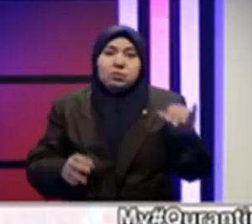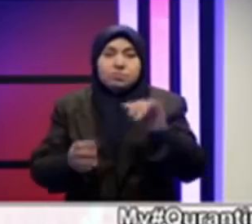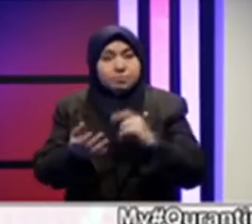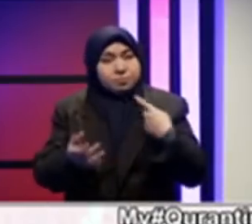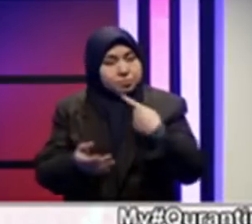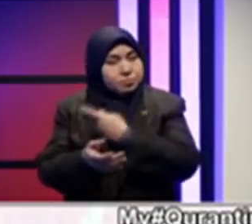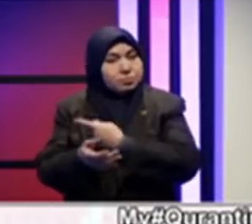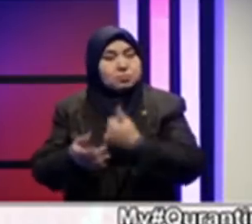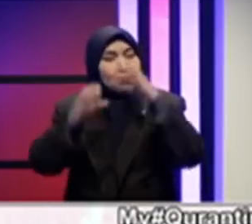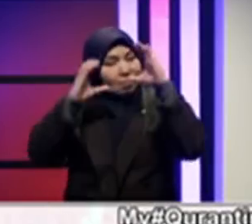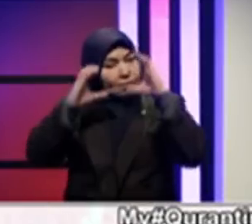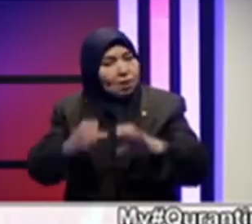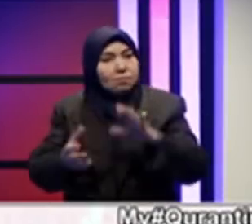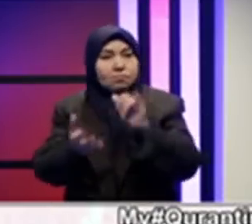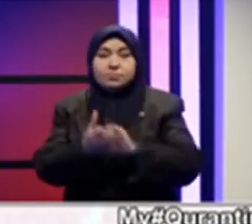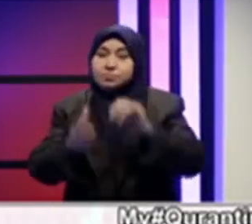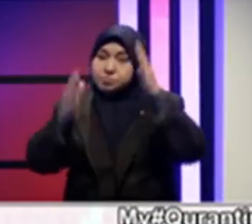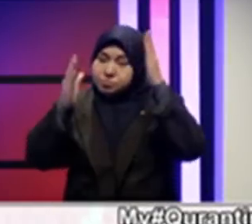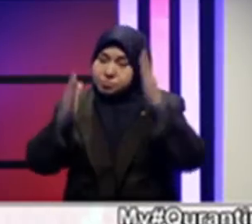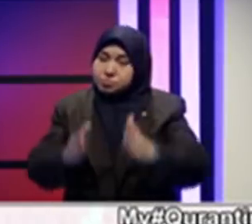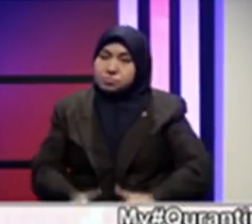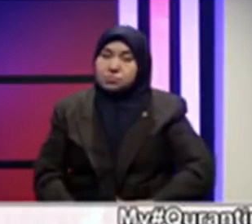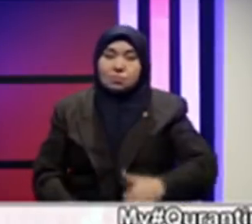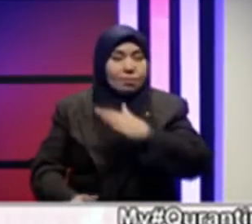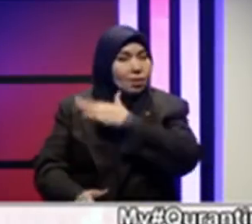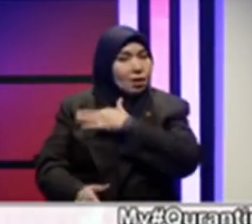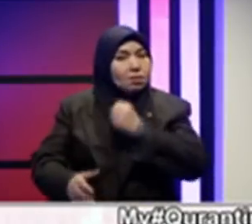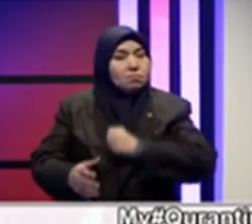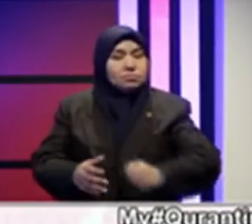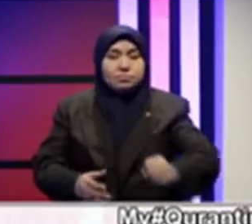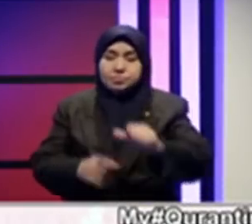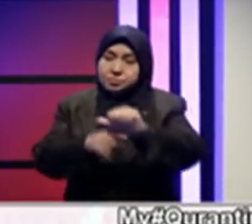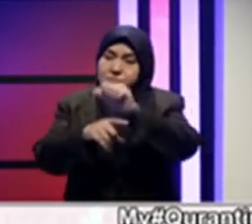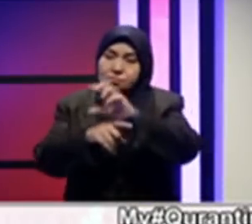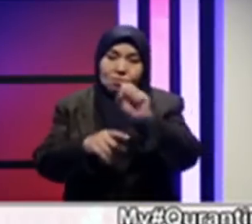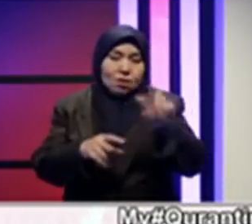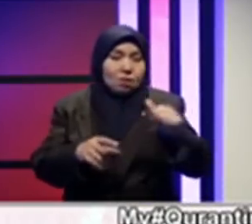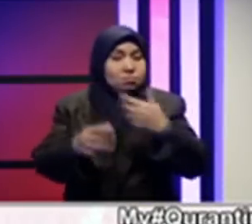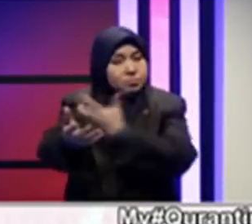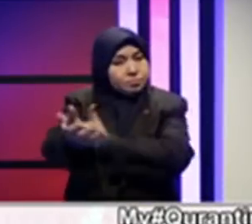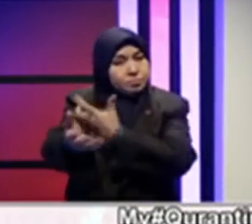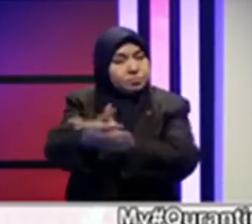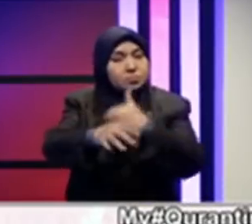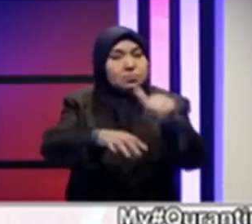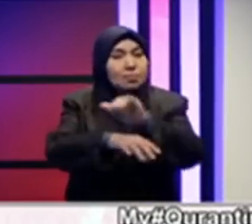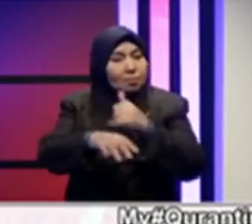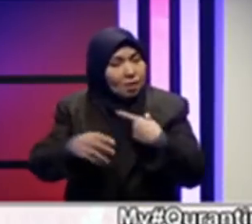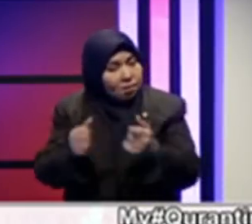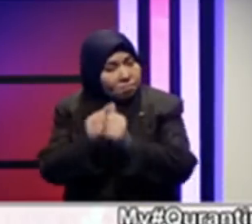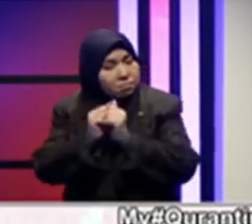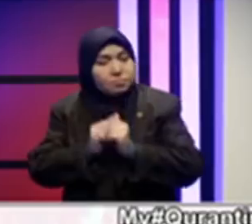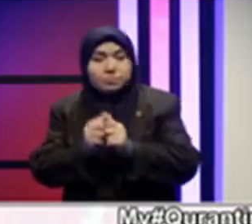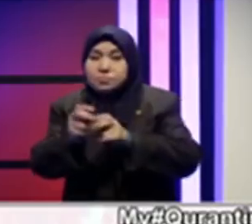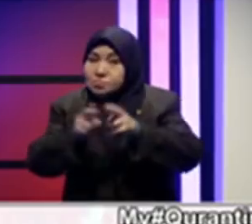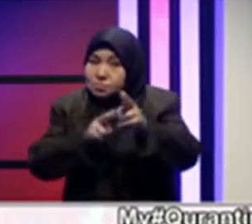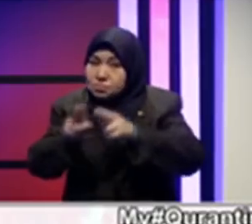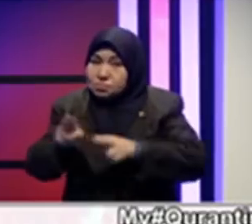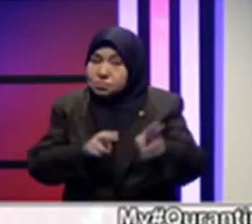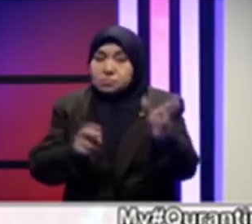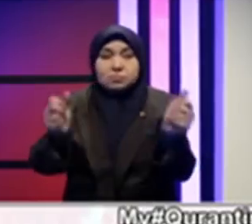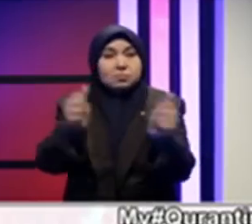yakin bahawa orang yang beriman dan beramal soleh yang dapat mewarisi syurga, maka kita sama-sama usahakannya